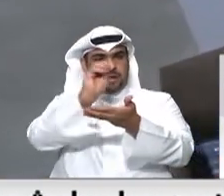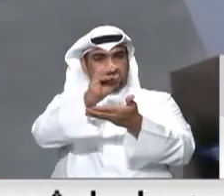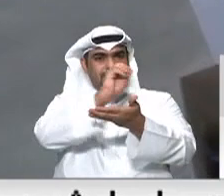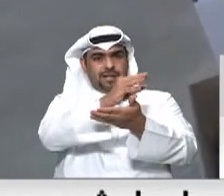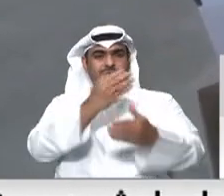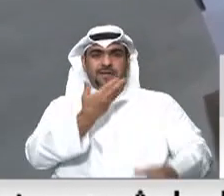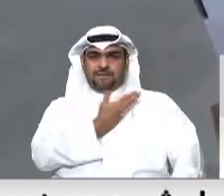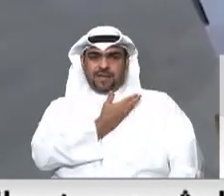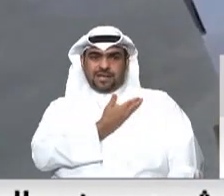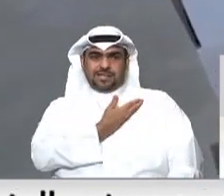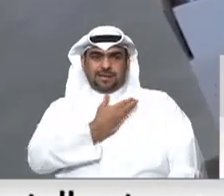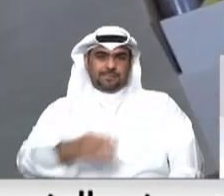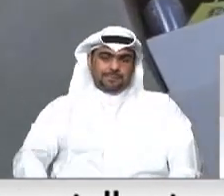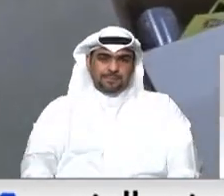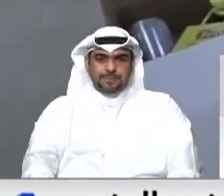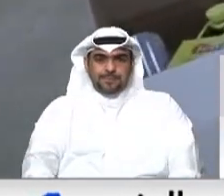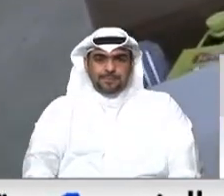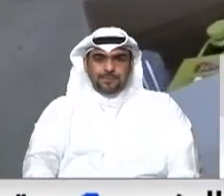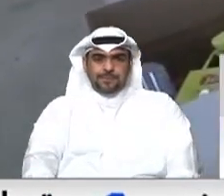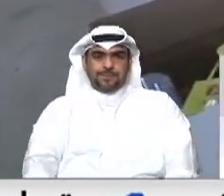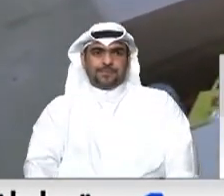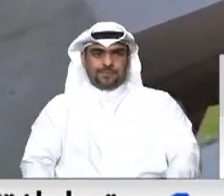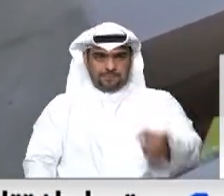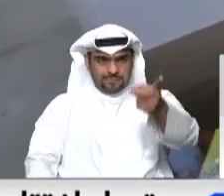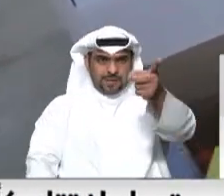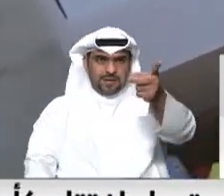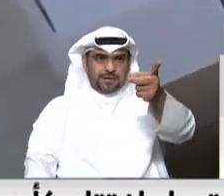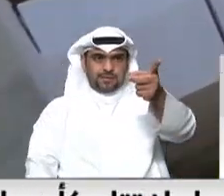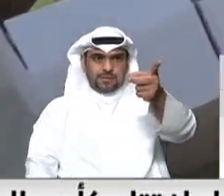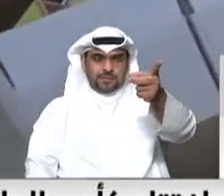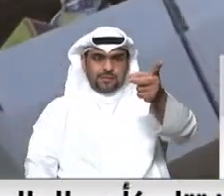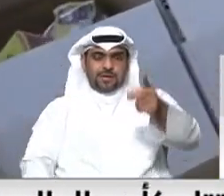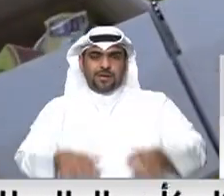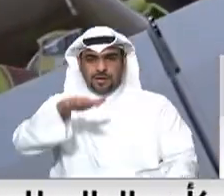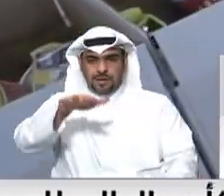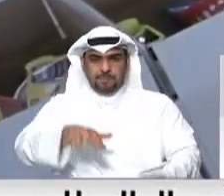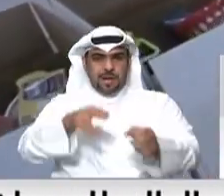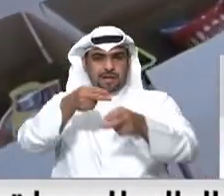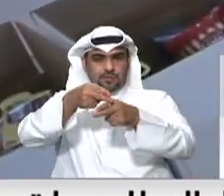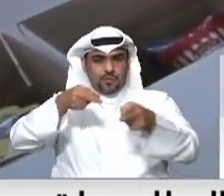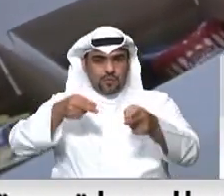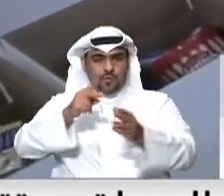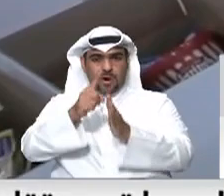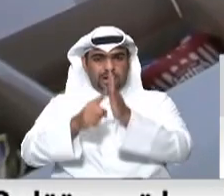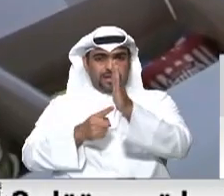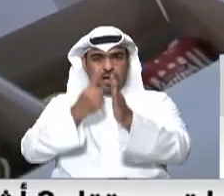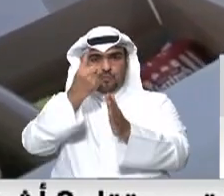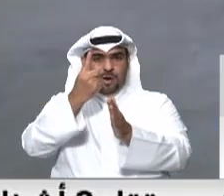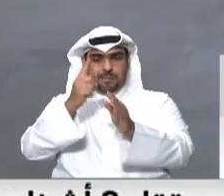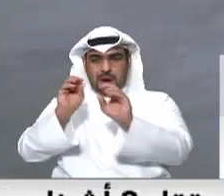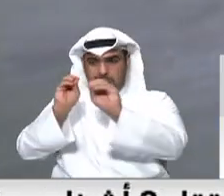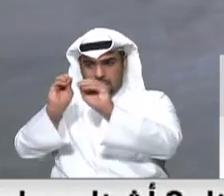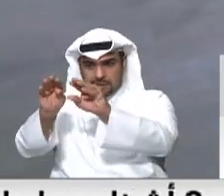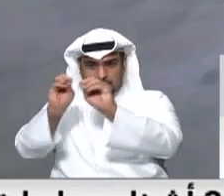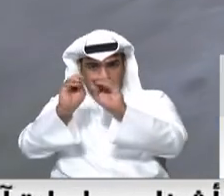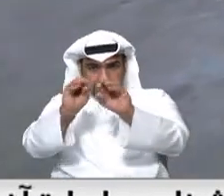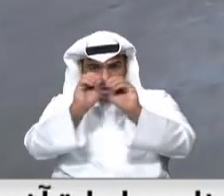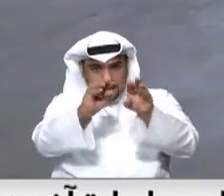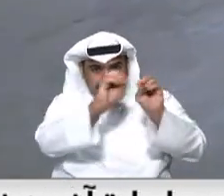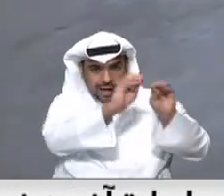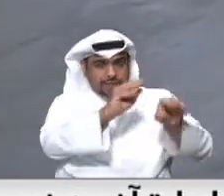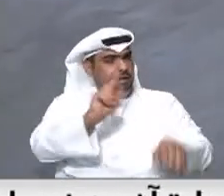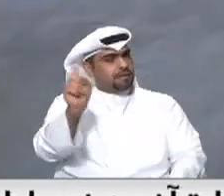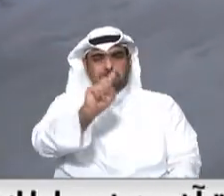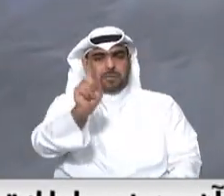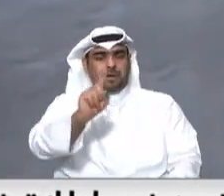قطاع غزة. هذا الجهد الإنساني ليس جديدا على أيد الكويت الخيرة، فهي دوما